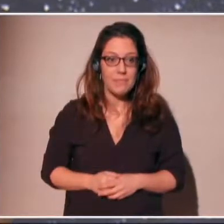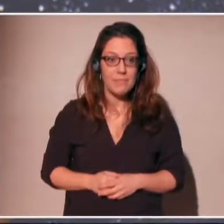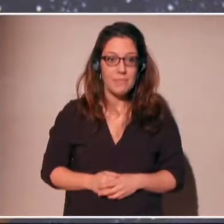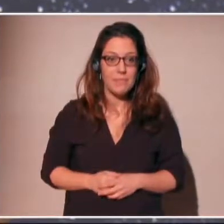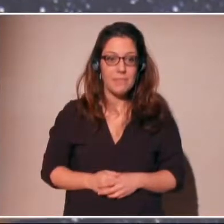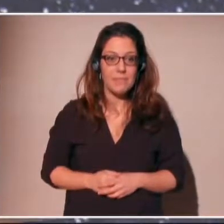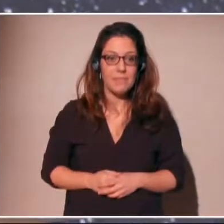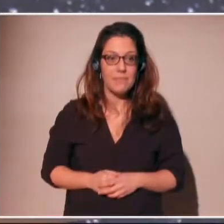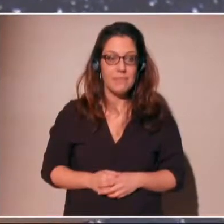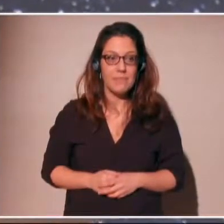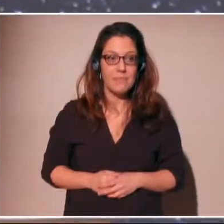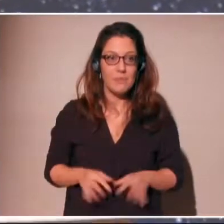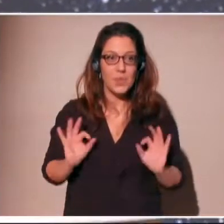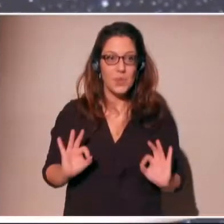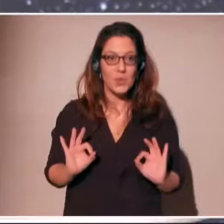Parfait.